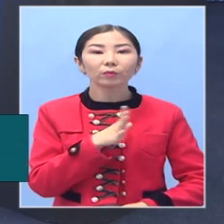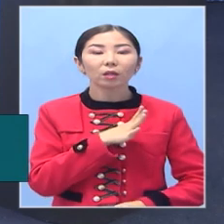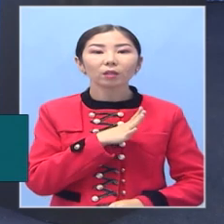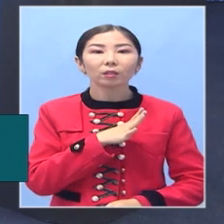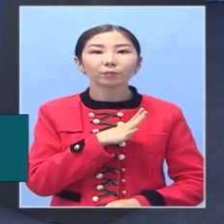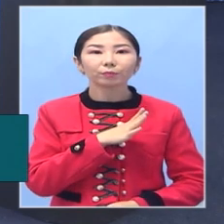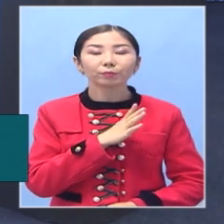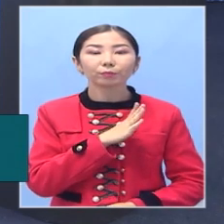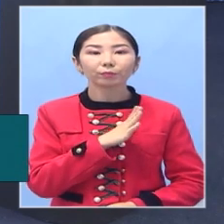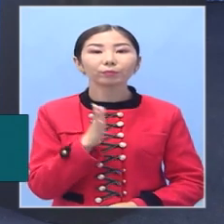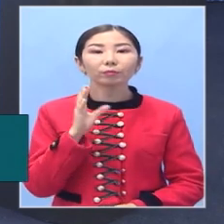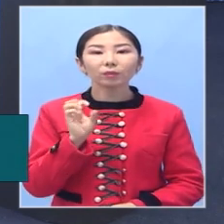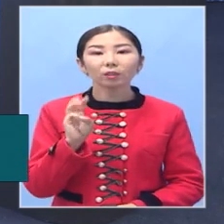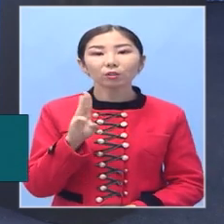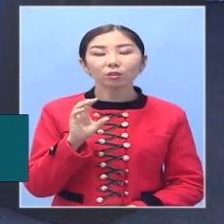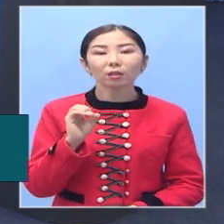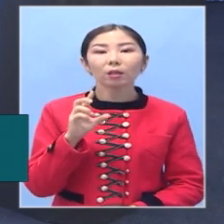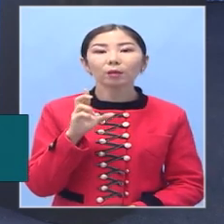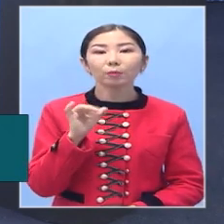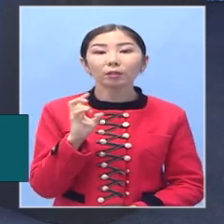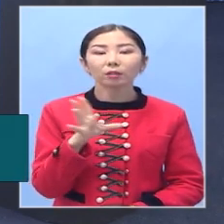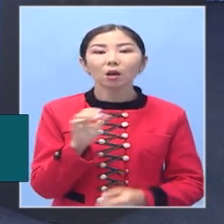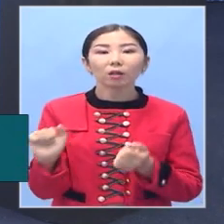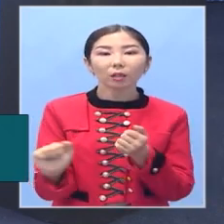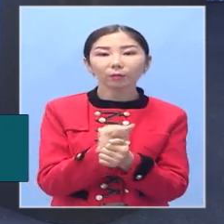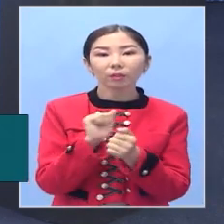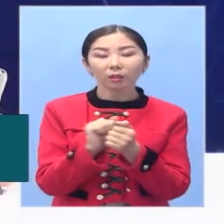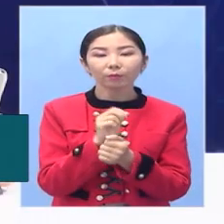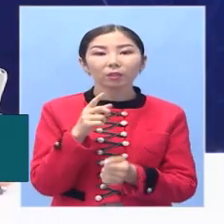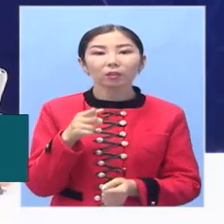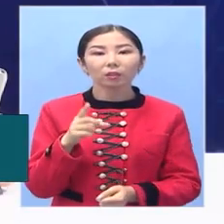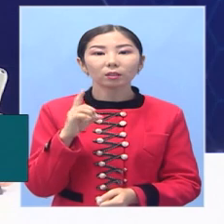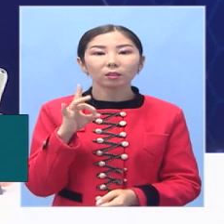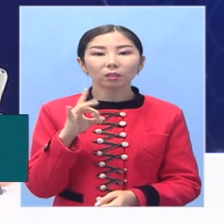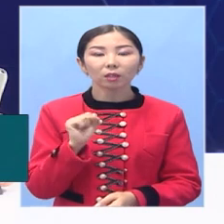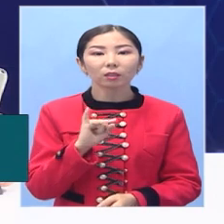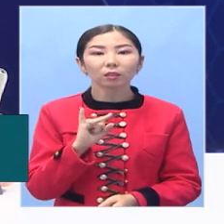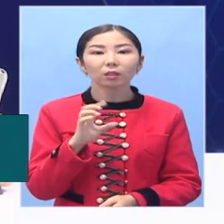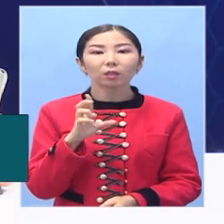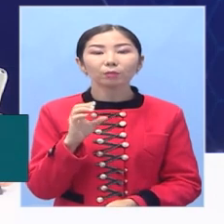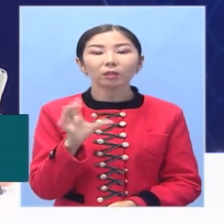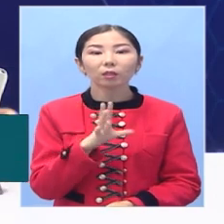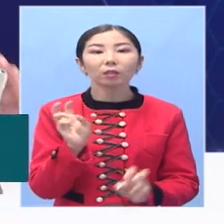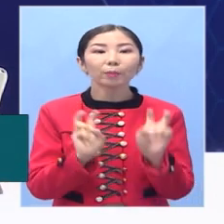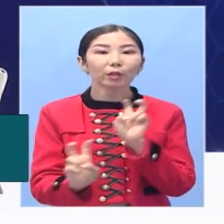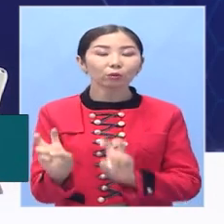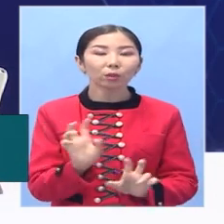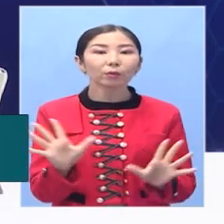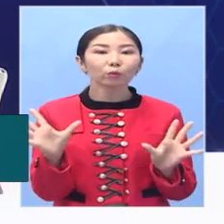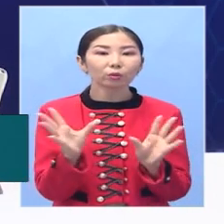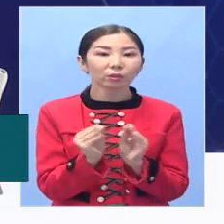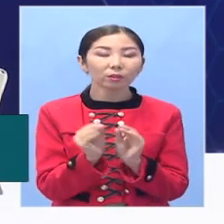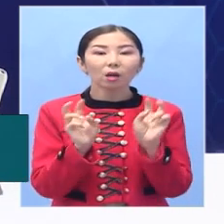шебін болсын, қиыршық тастар болсын, жаңағы гравий болсын, соның бірінші составтарын алып зерттейді. Лабораториядан